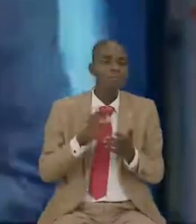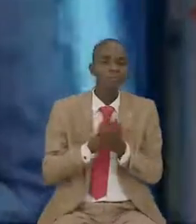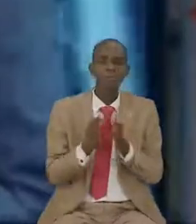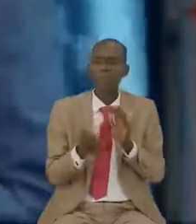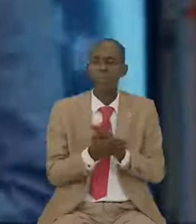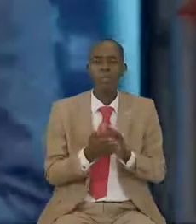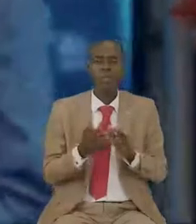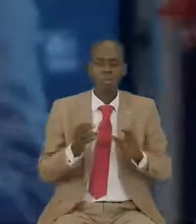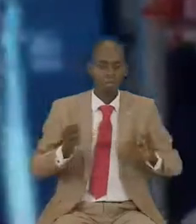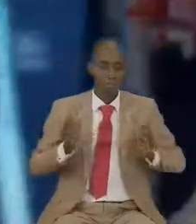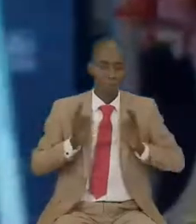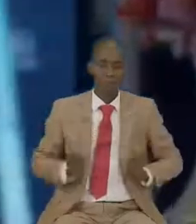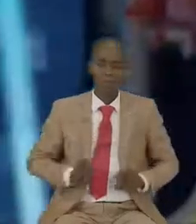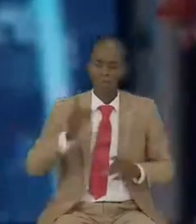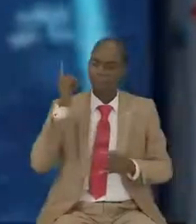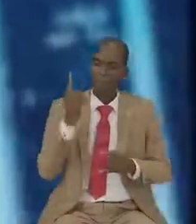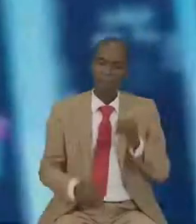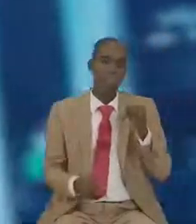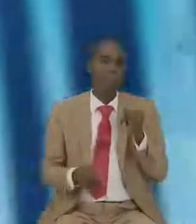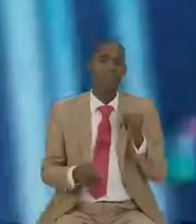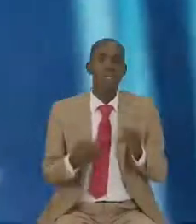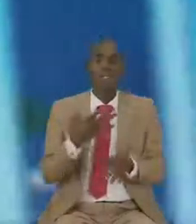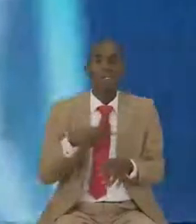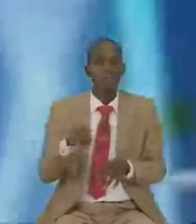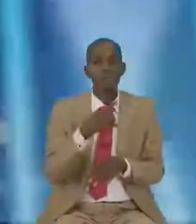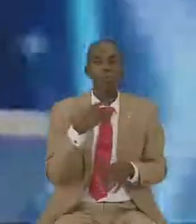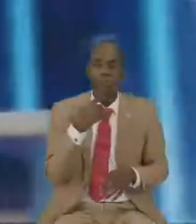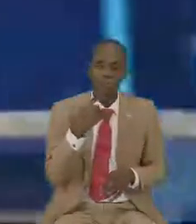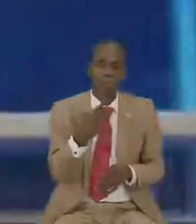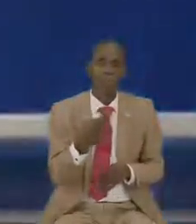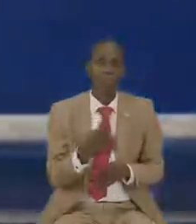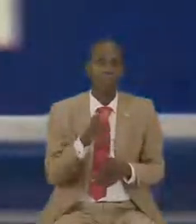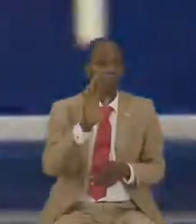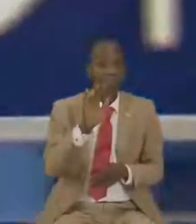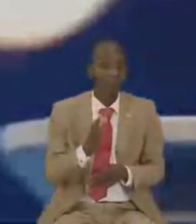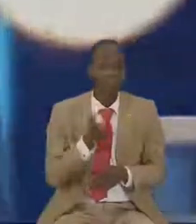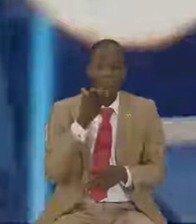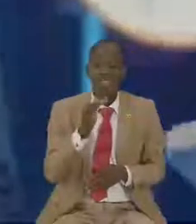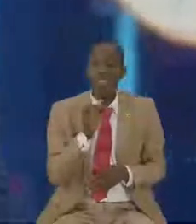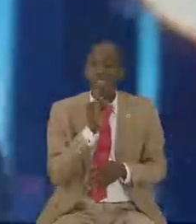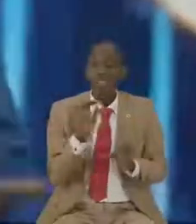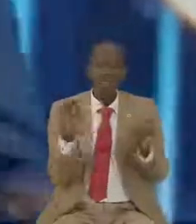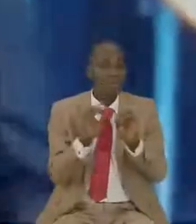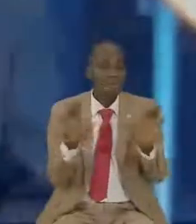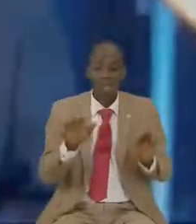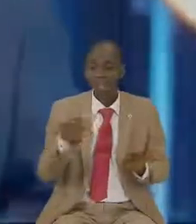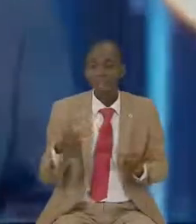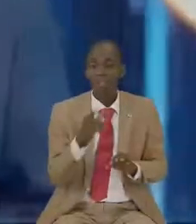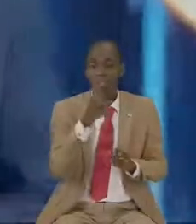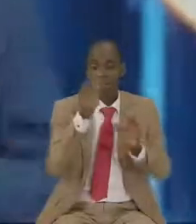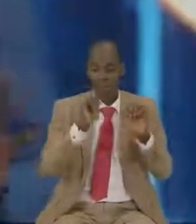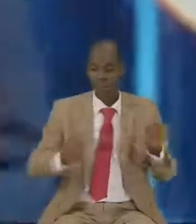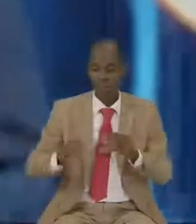à la fin des efforts humains. Il disait qu'il n'y a rien que l'on puisse